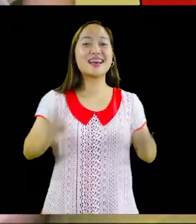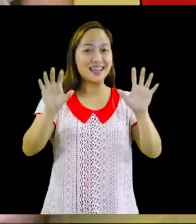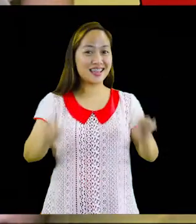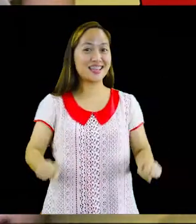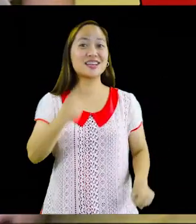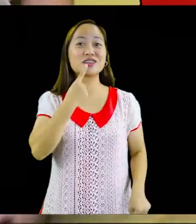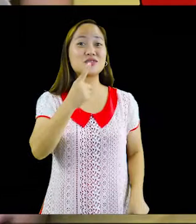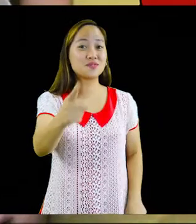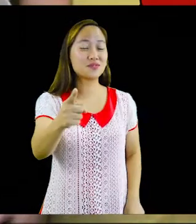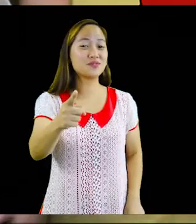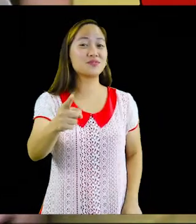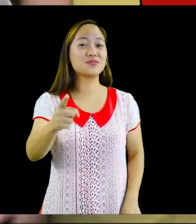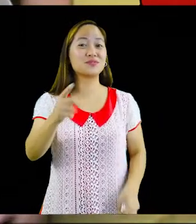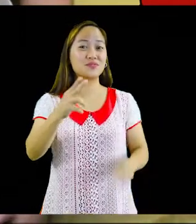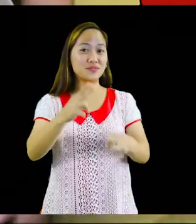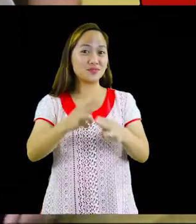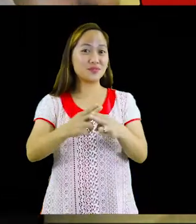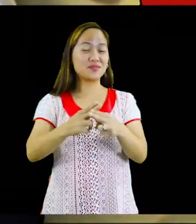imo kumpleto nga ngalan?